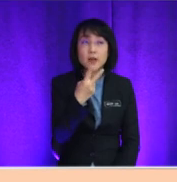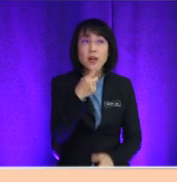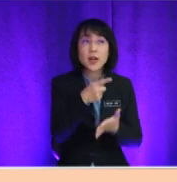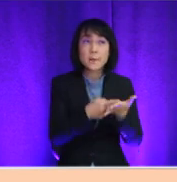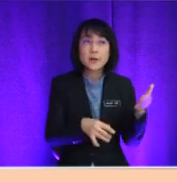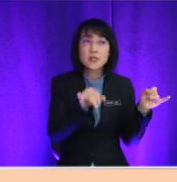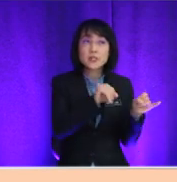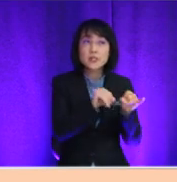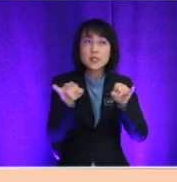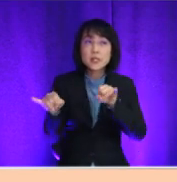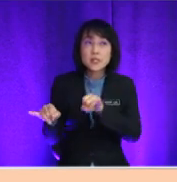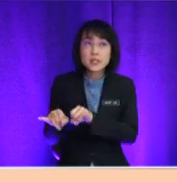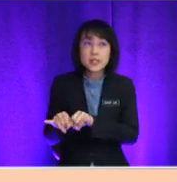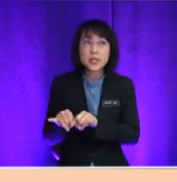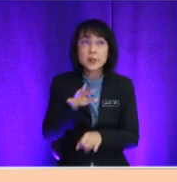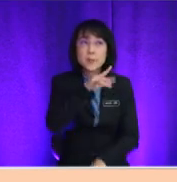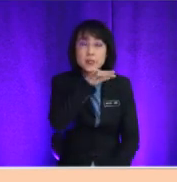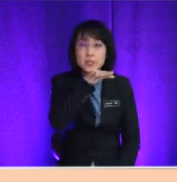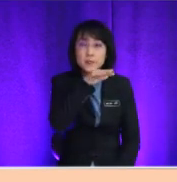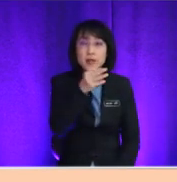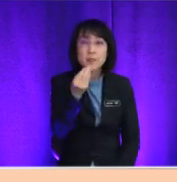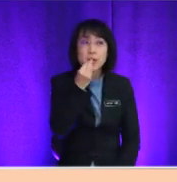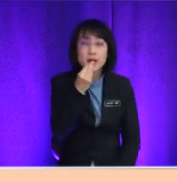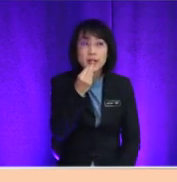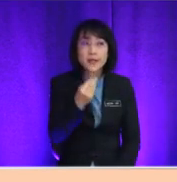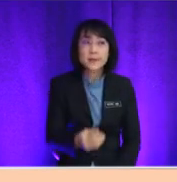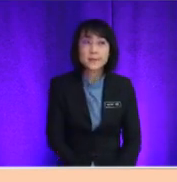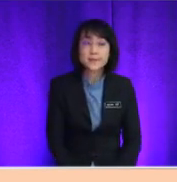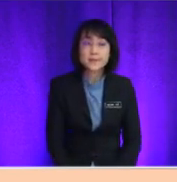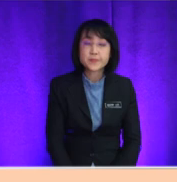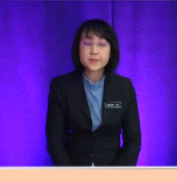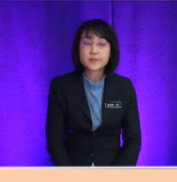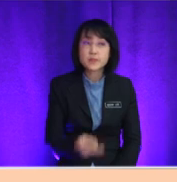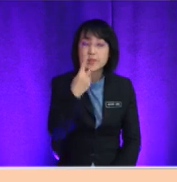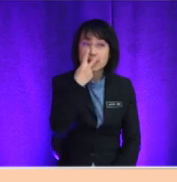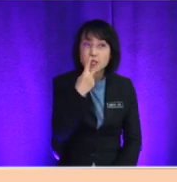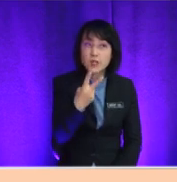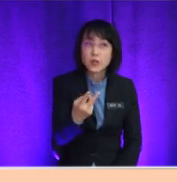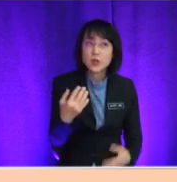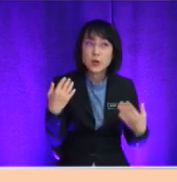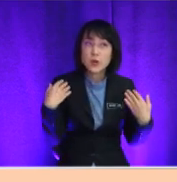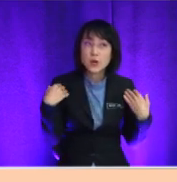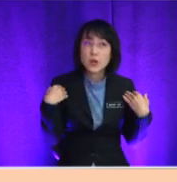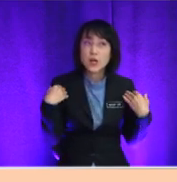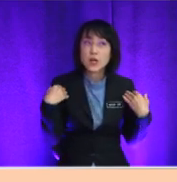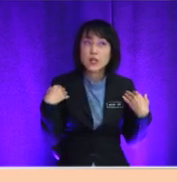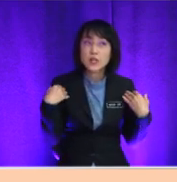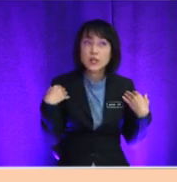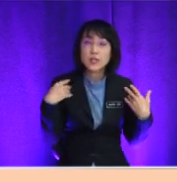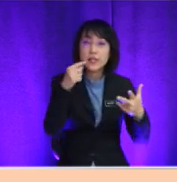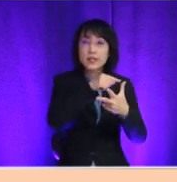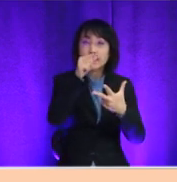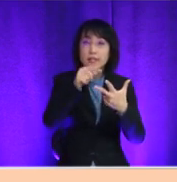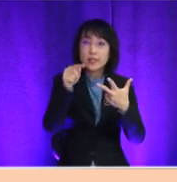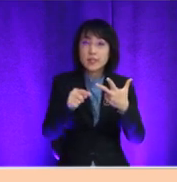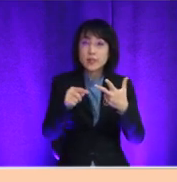jenis jenis pencemaran makanan kita lihat ada tiga jenis